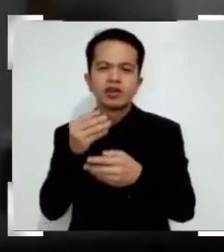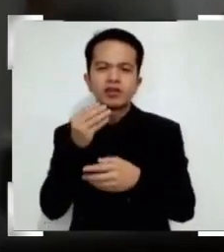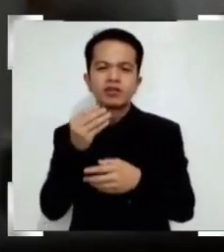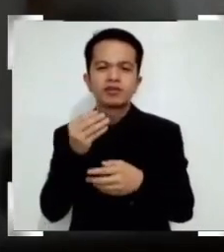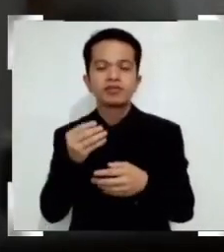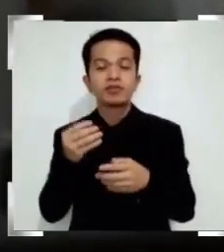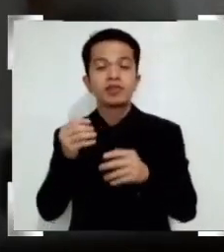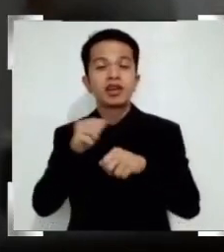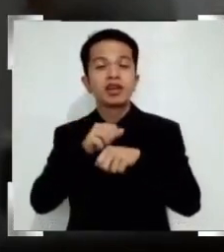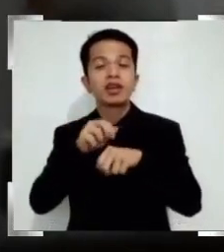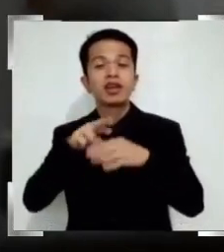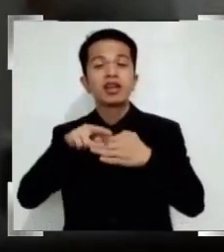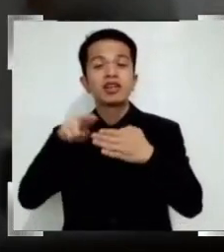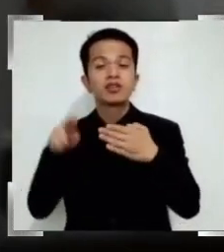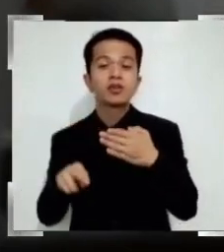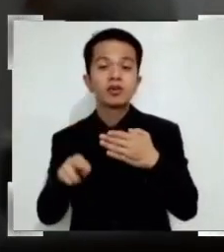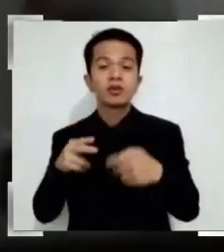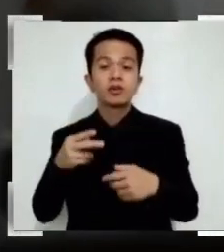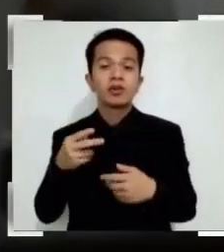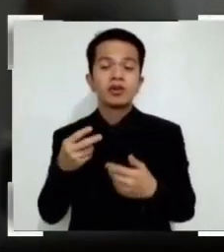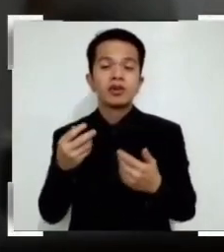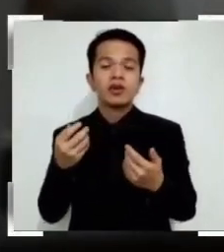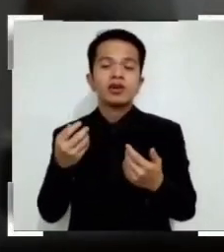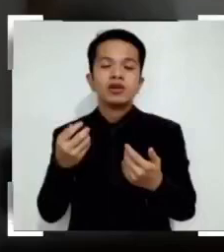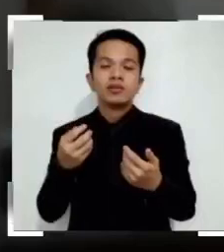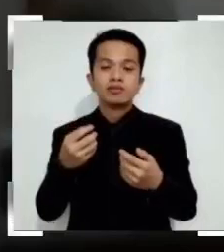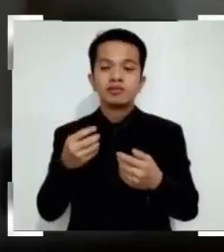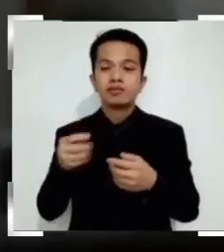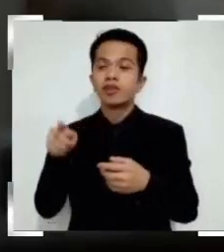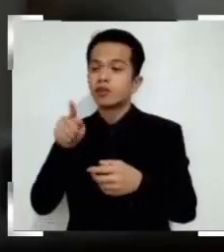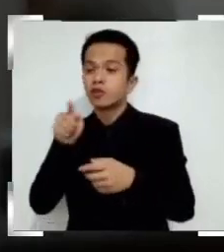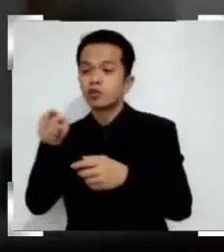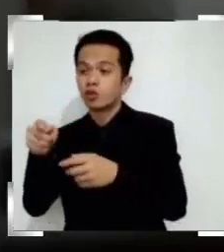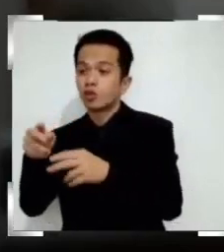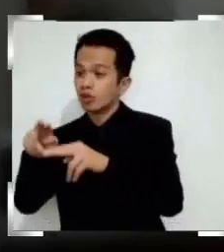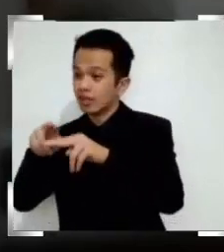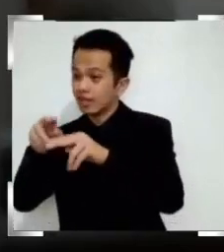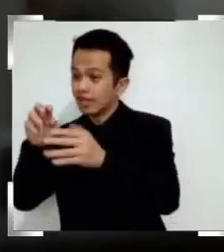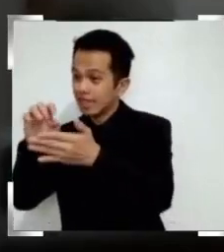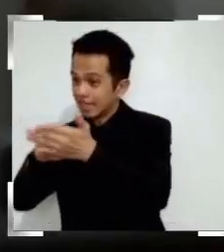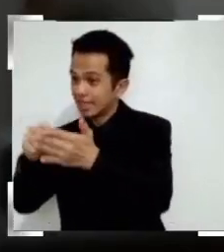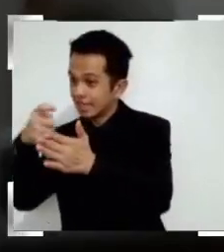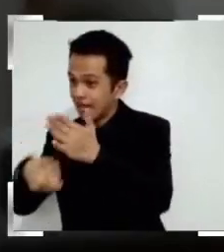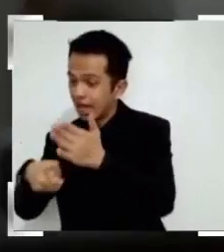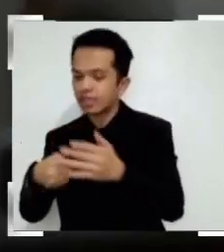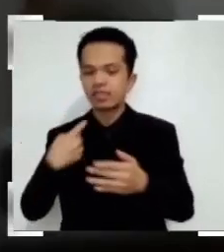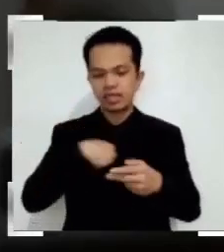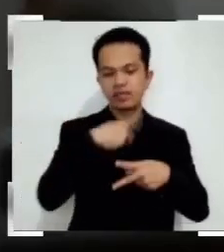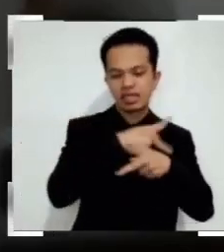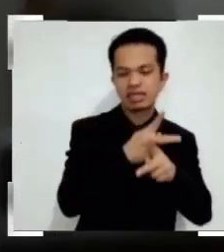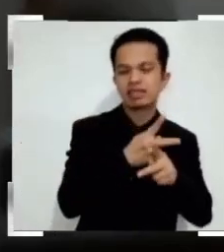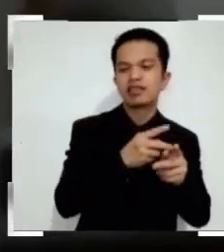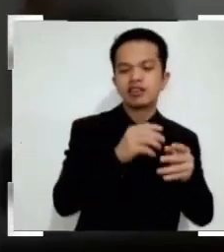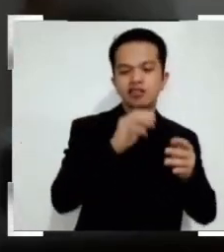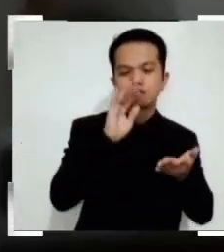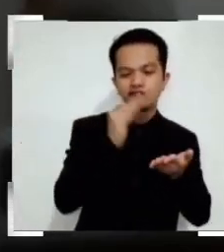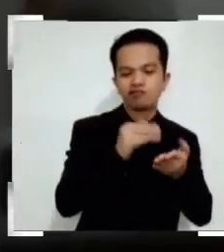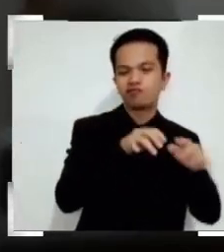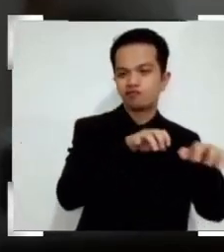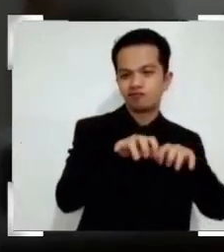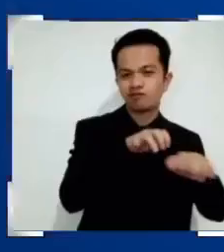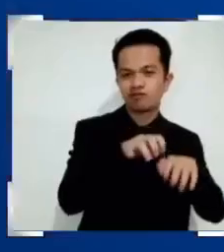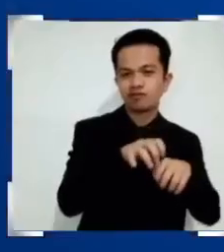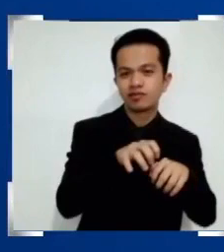we have reduced production of SRP products. Kasi palugi